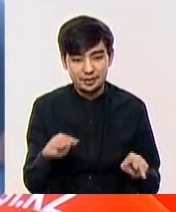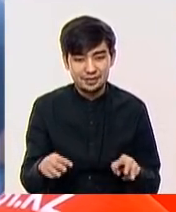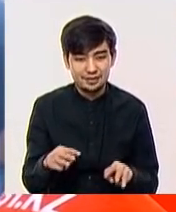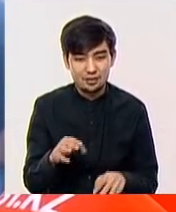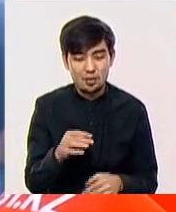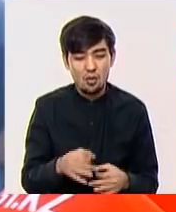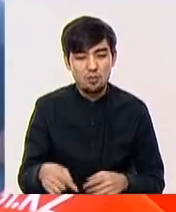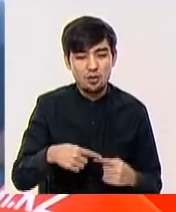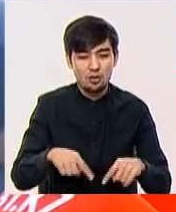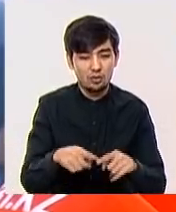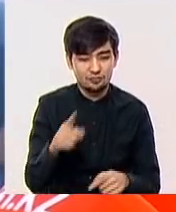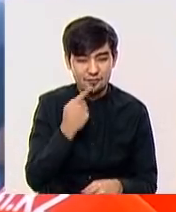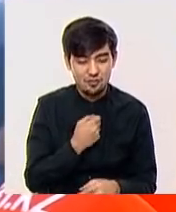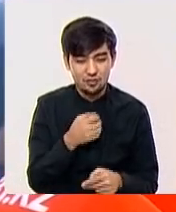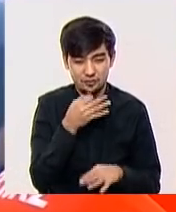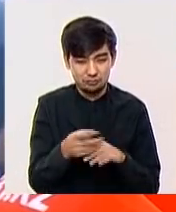проведением